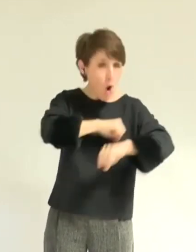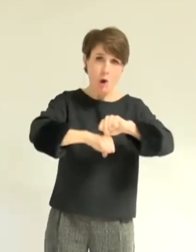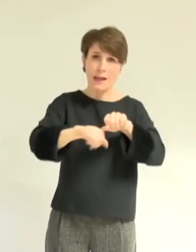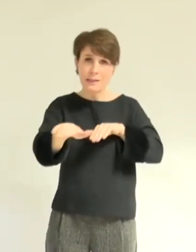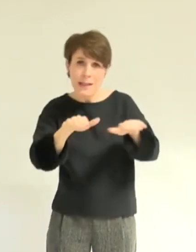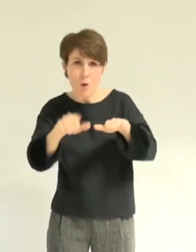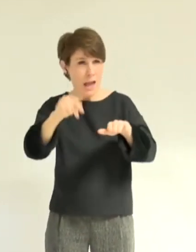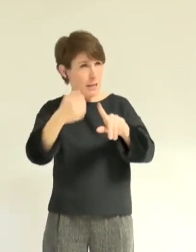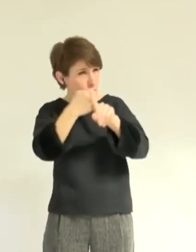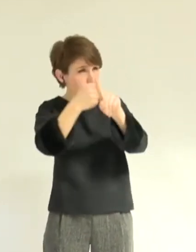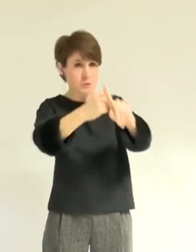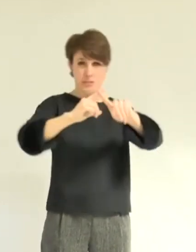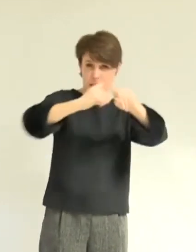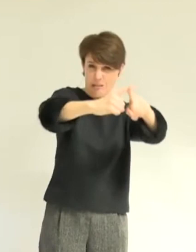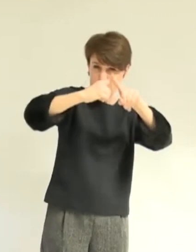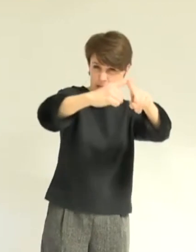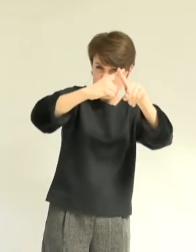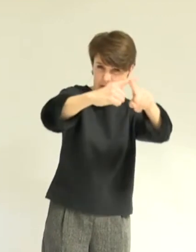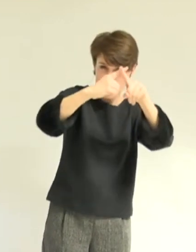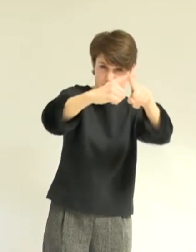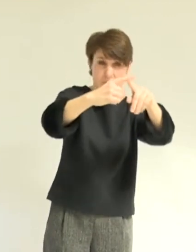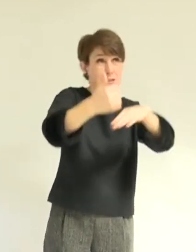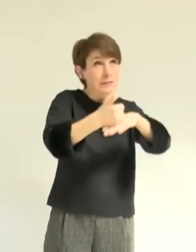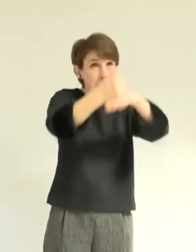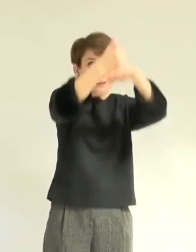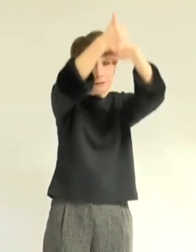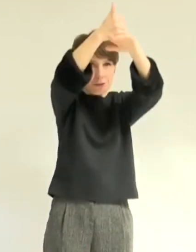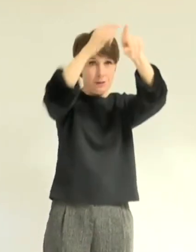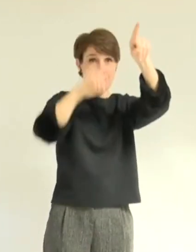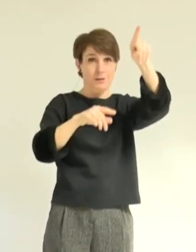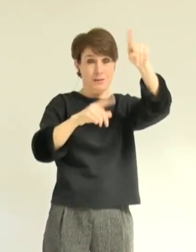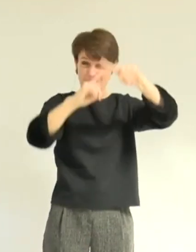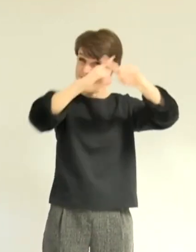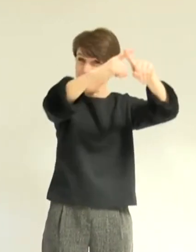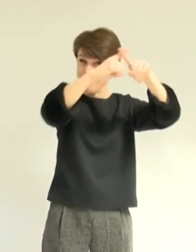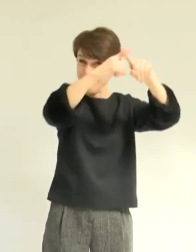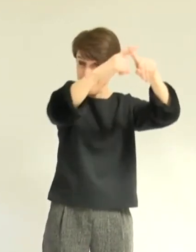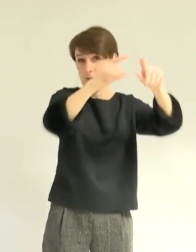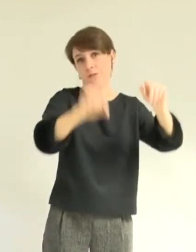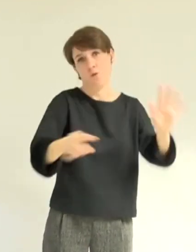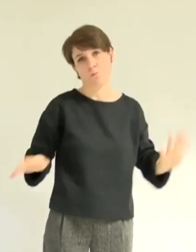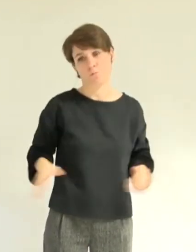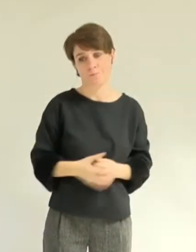la pression auprès des décideurs qui sont, en l'occurrence, pour une partie, nationaux.